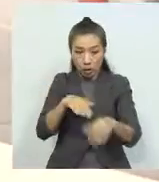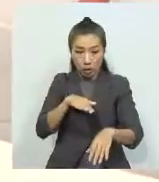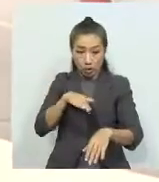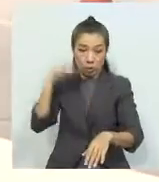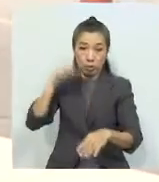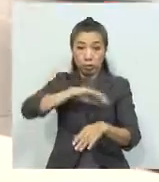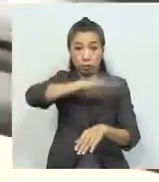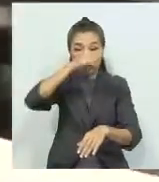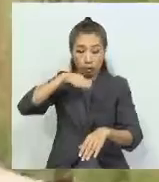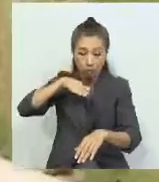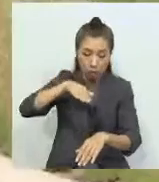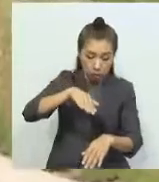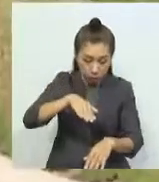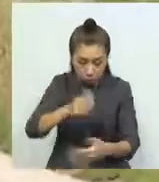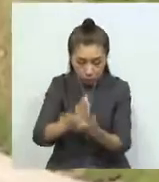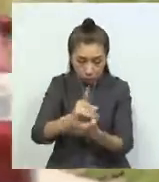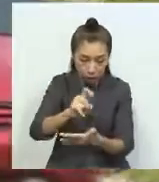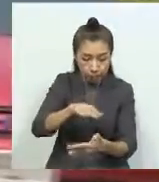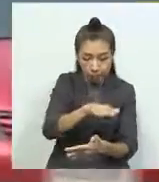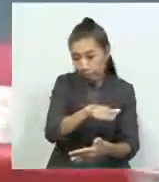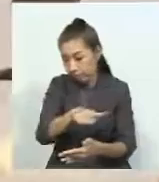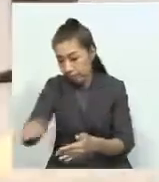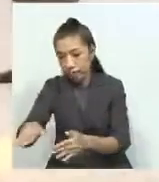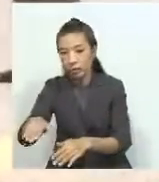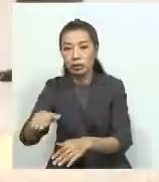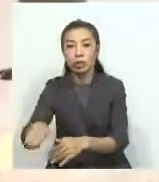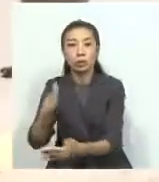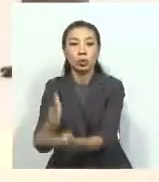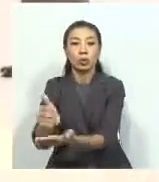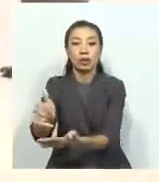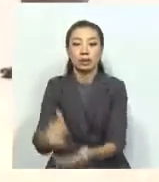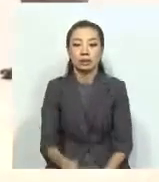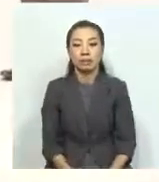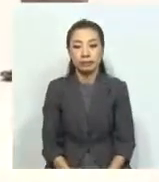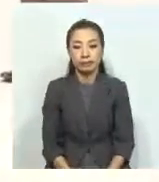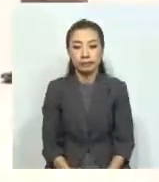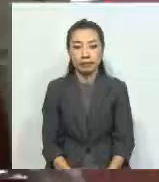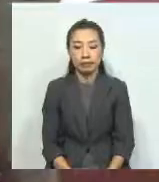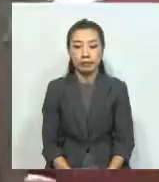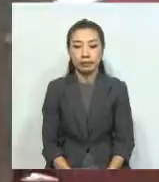าเร็วแล้วเกิดเบรกขัดข้องสามารถหักหลบป้องกันการสูญเสียได้ค่ะ